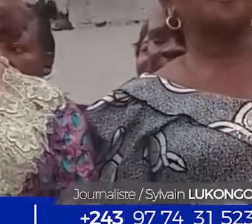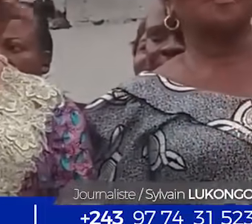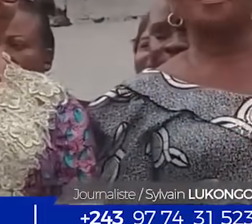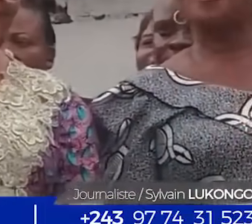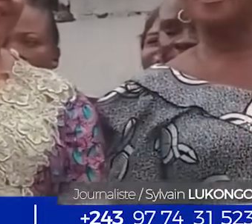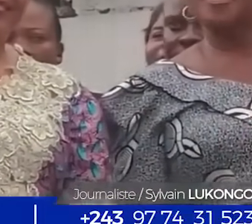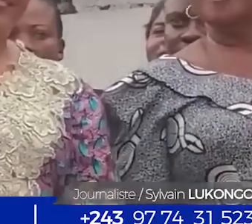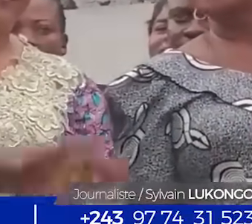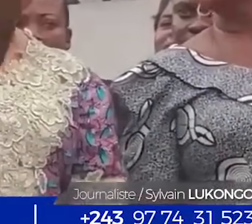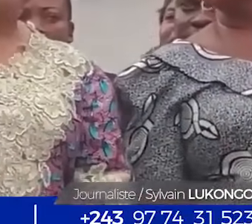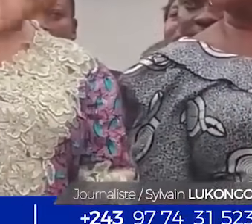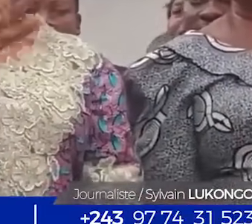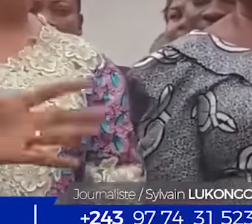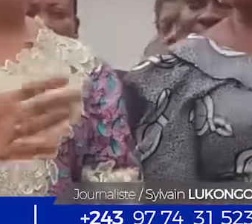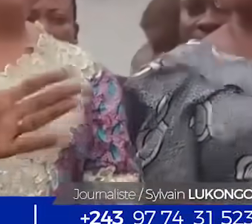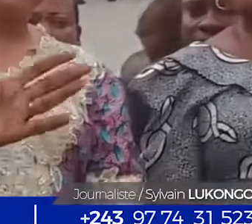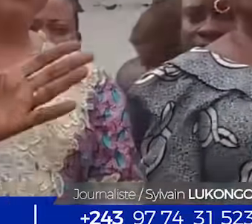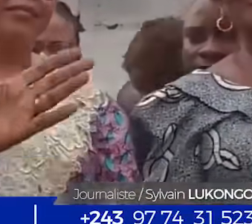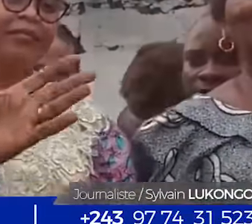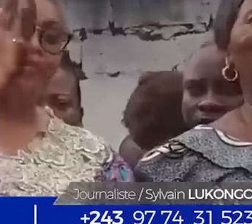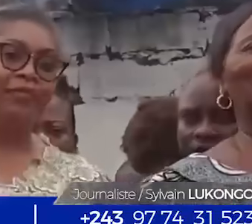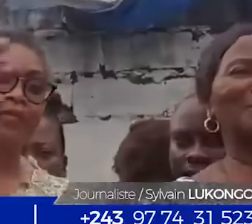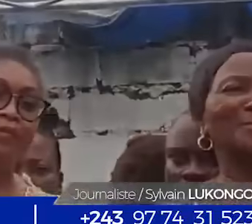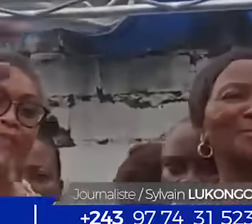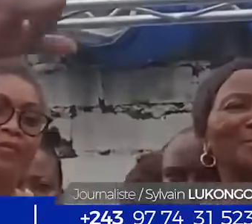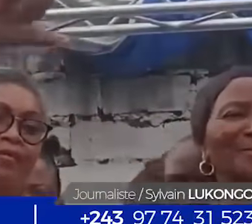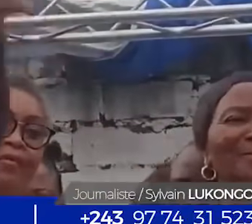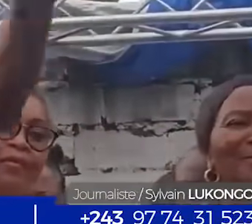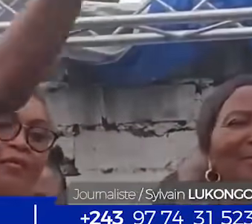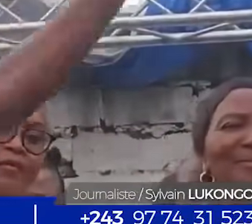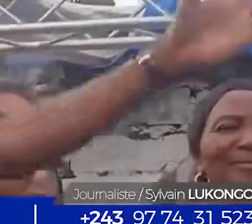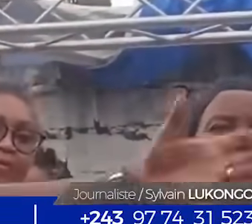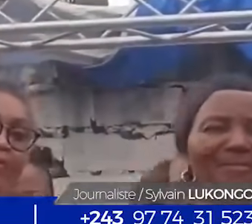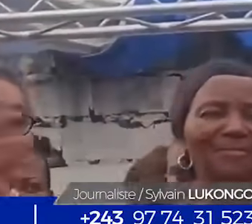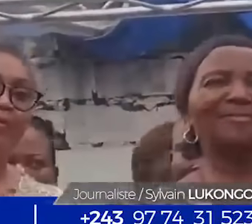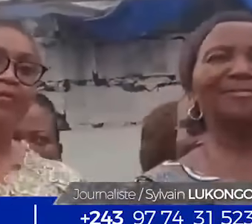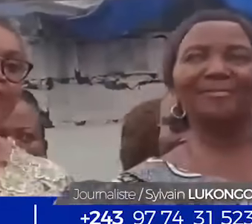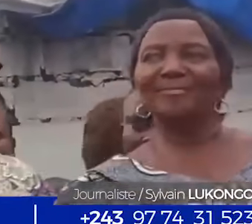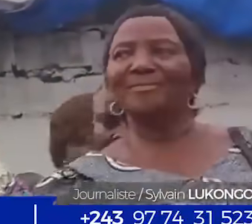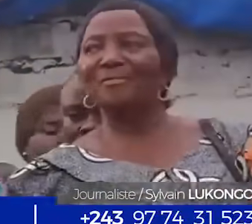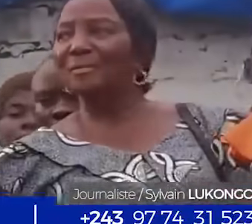Maman,